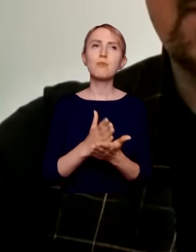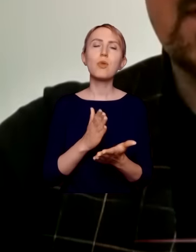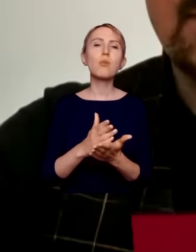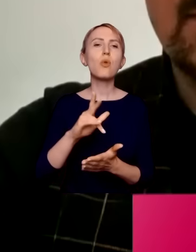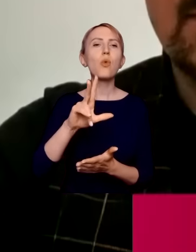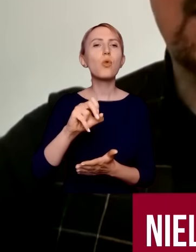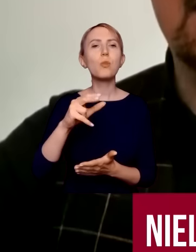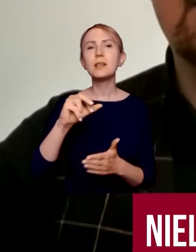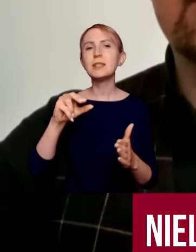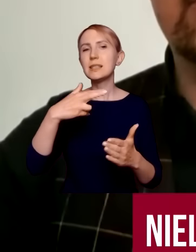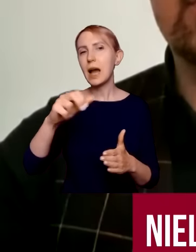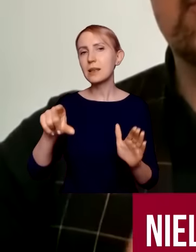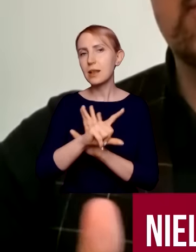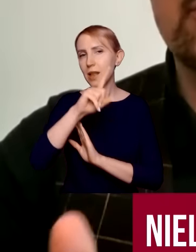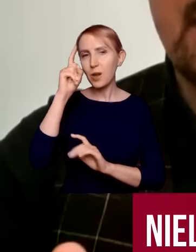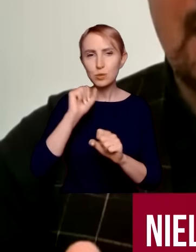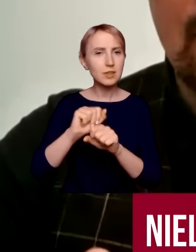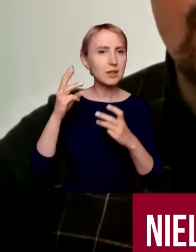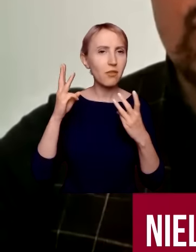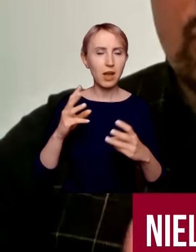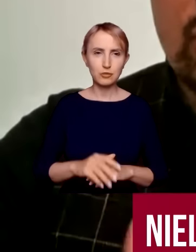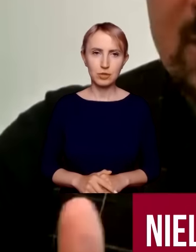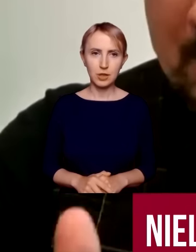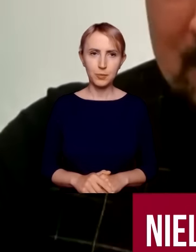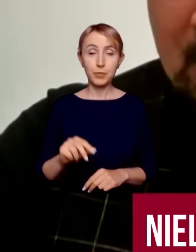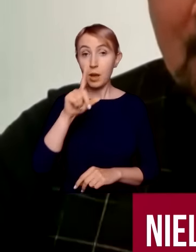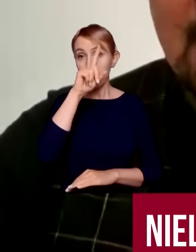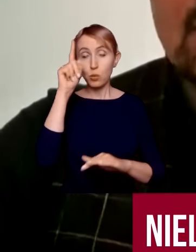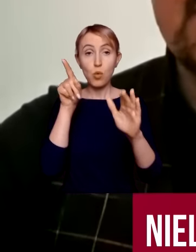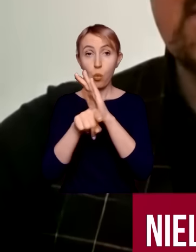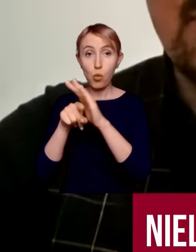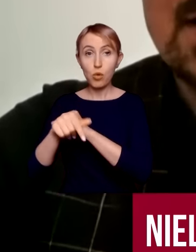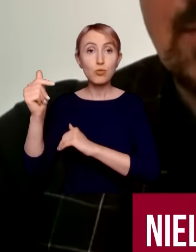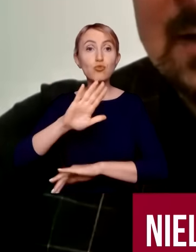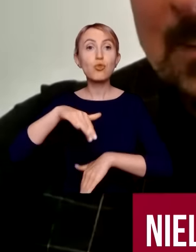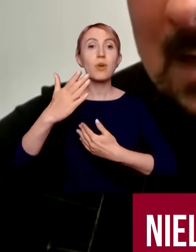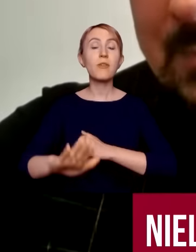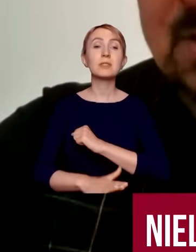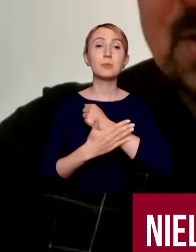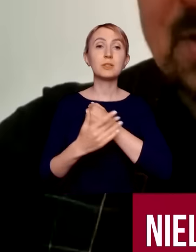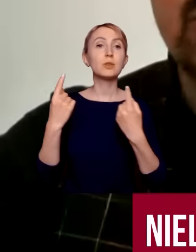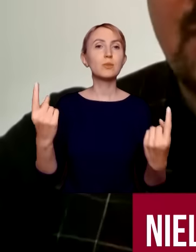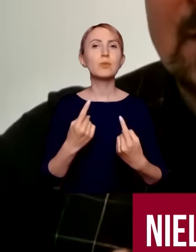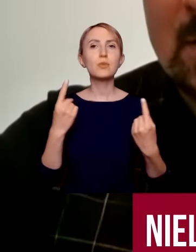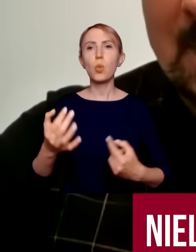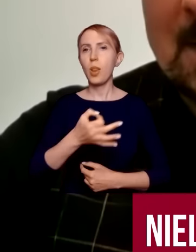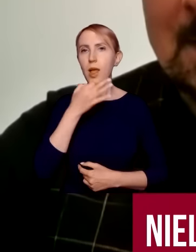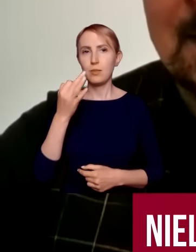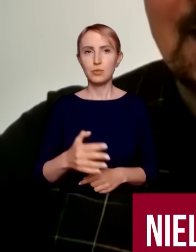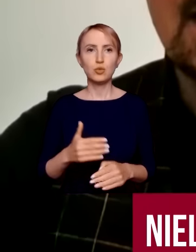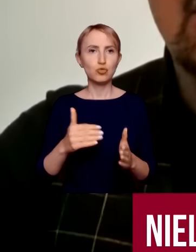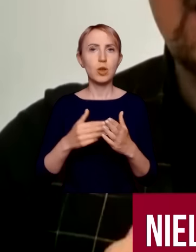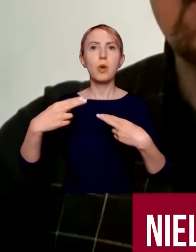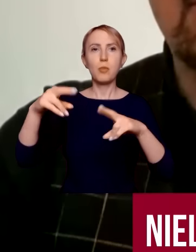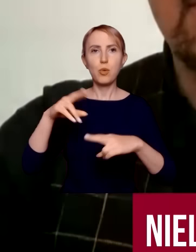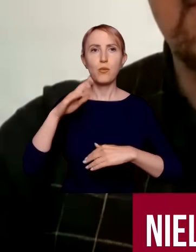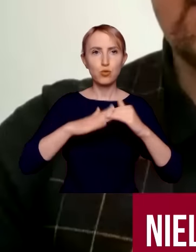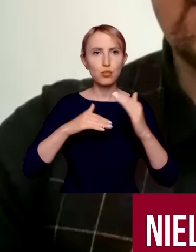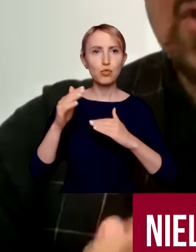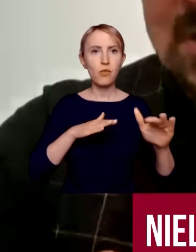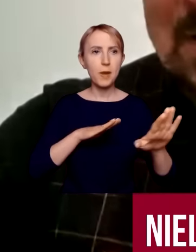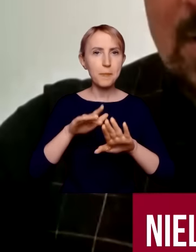ważna, dlatego miejsca, z których ci ludzie uciekają, muszą mieć wsparcie, żeby sytuacja była tam lepsza. Trzeba odbudować te miejsca, tak?